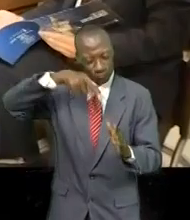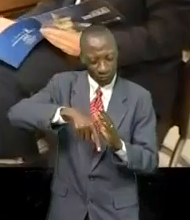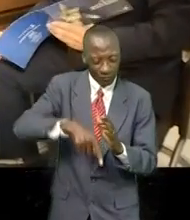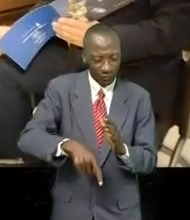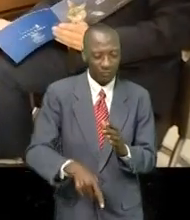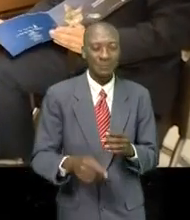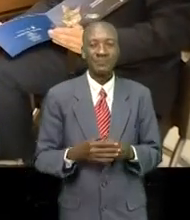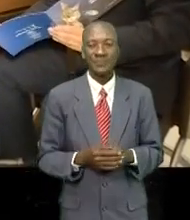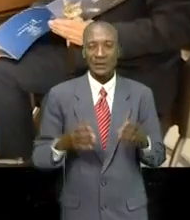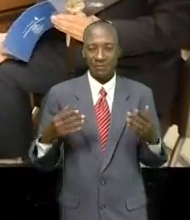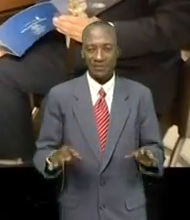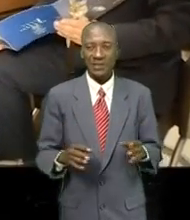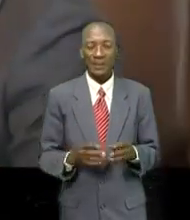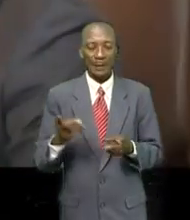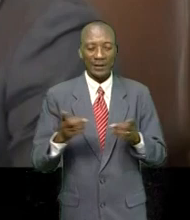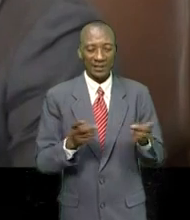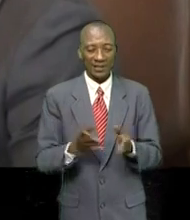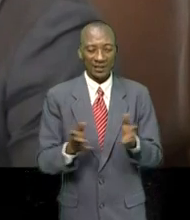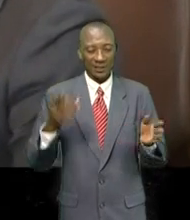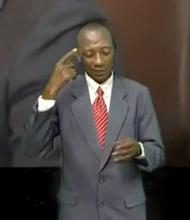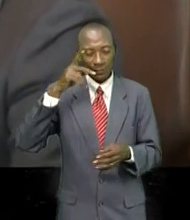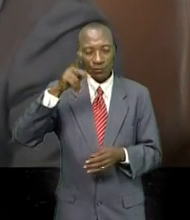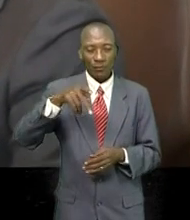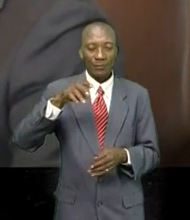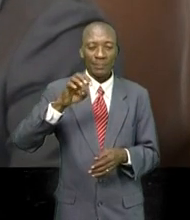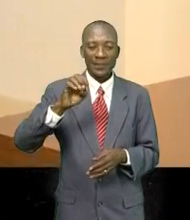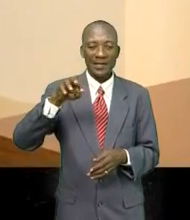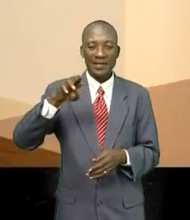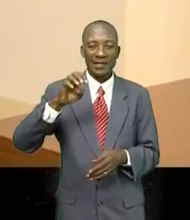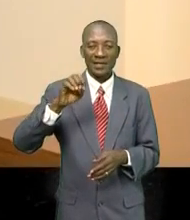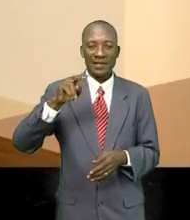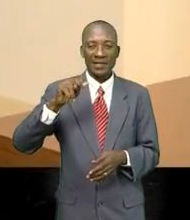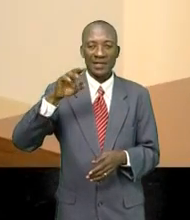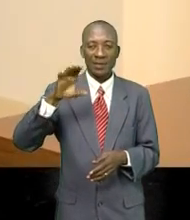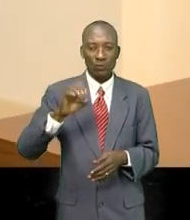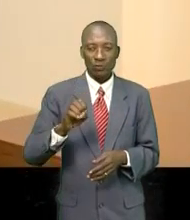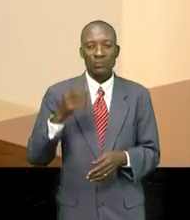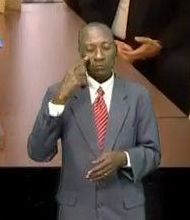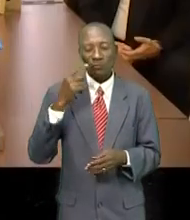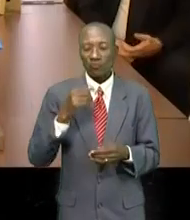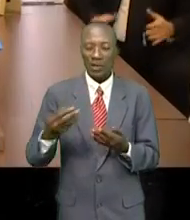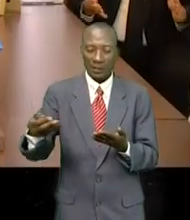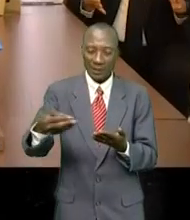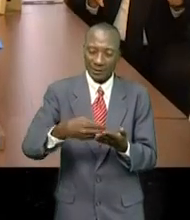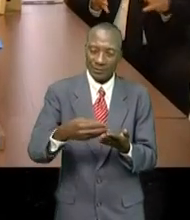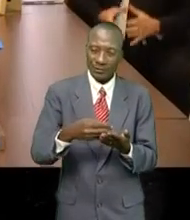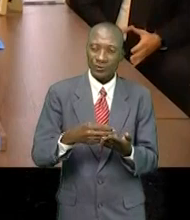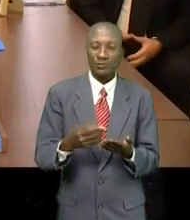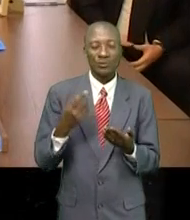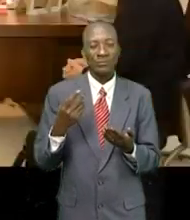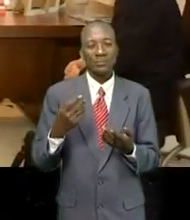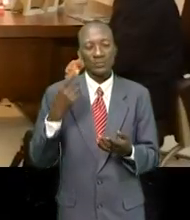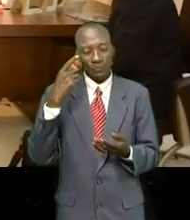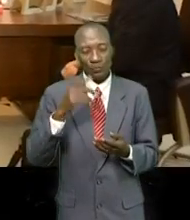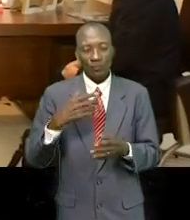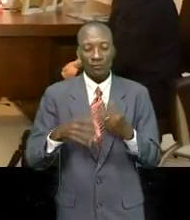avec le directeur général des Perenco la matière liée à la contribution des Perenco à la matérialisation du